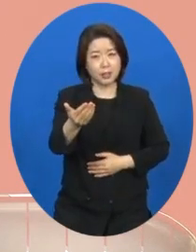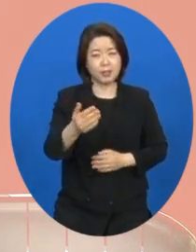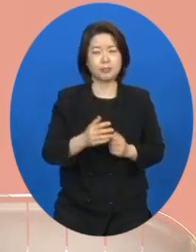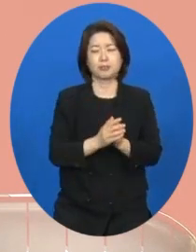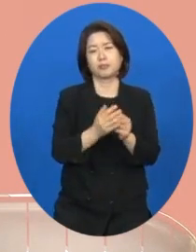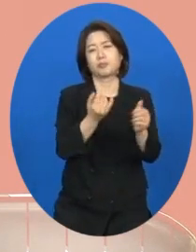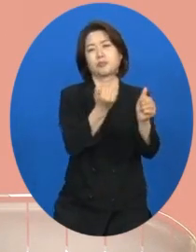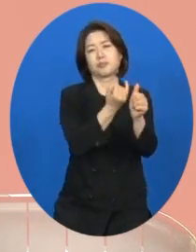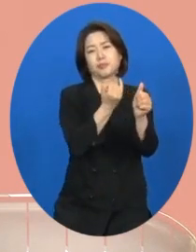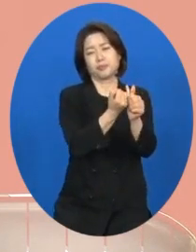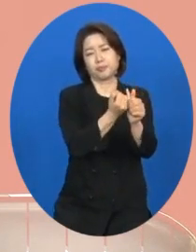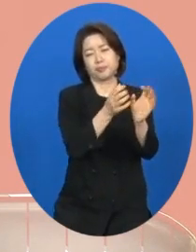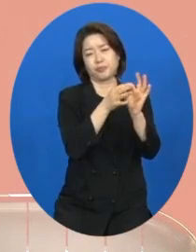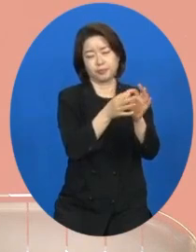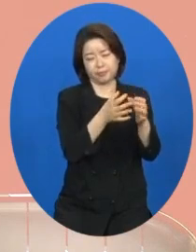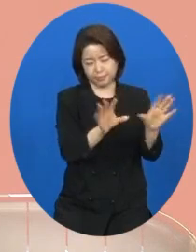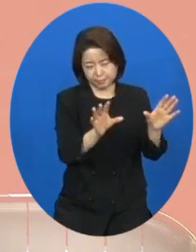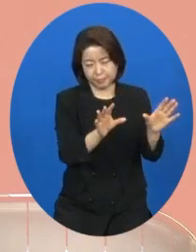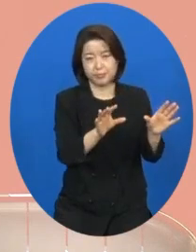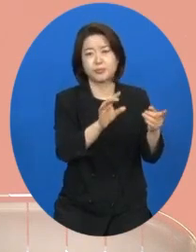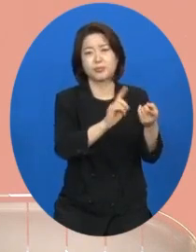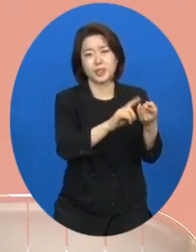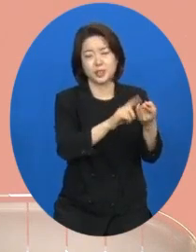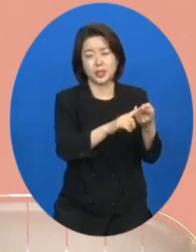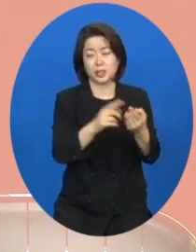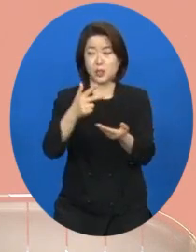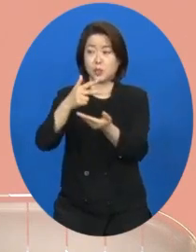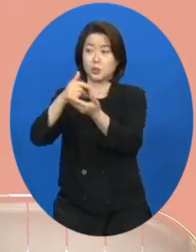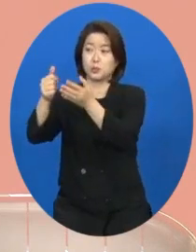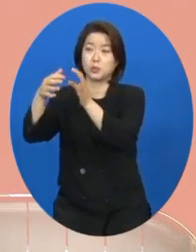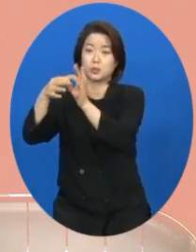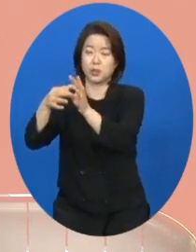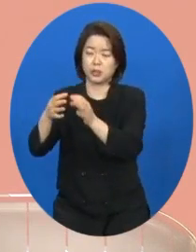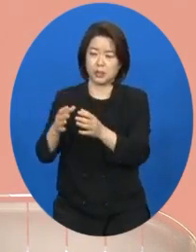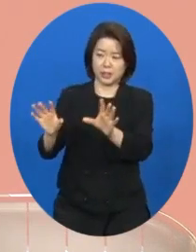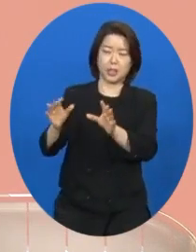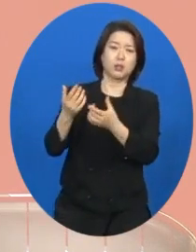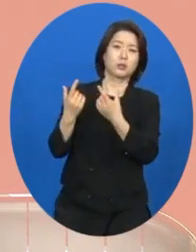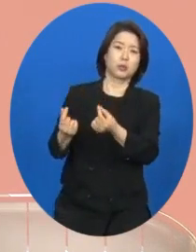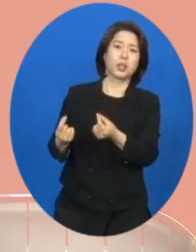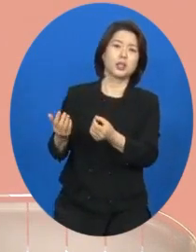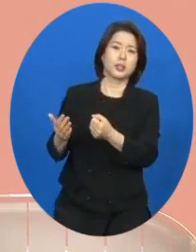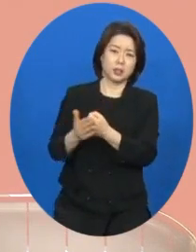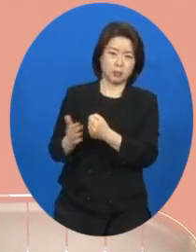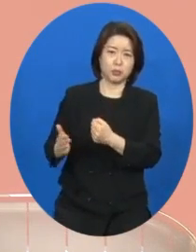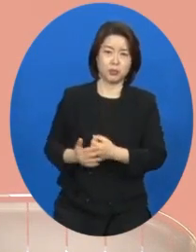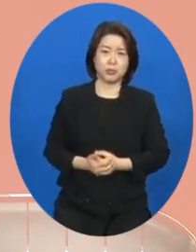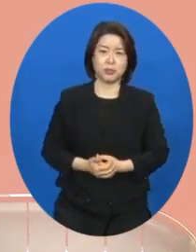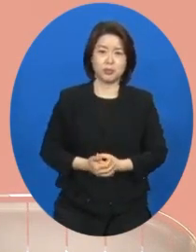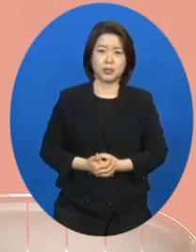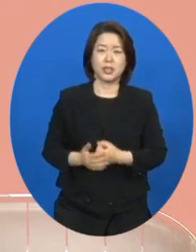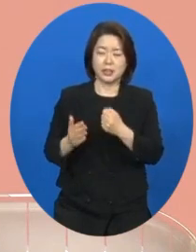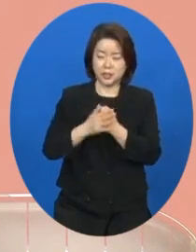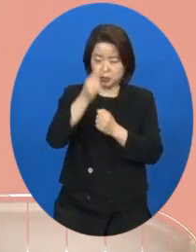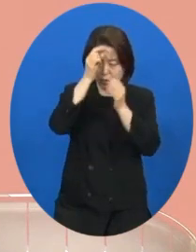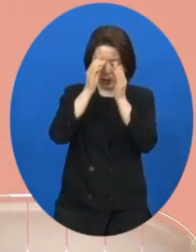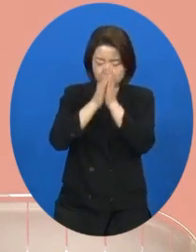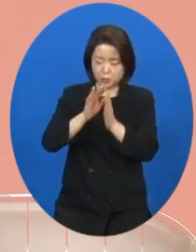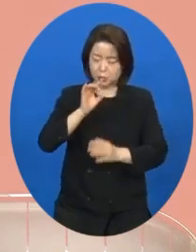부부 관계가 깨어진 것 자체가 주님과의 관계가 깨어졌다는 뜻이에요. 그러니까 기도가 안 되는